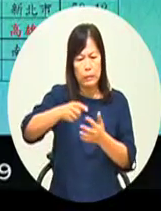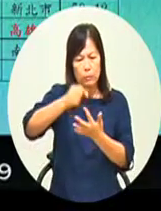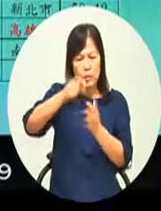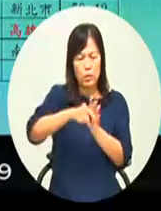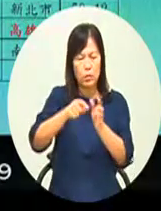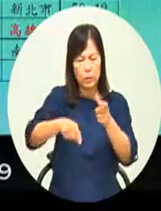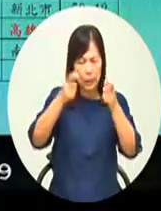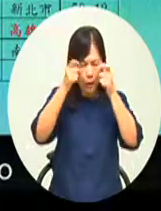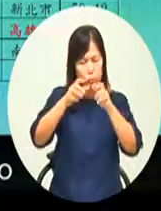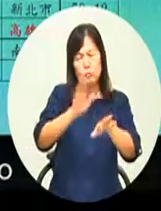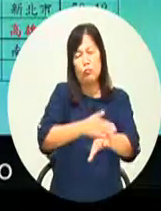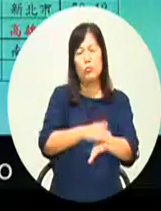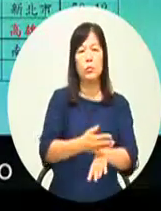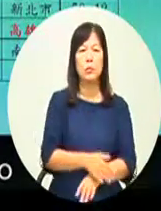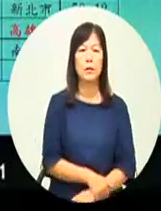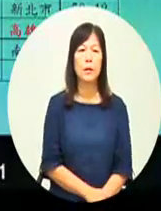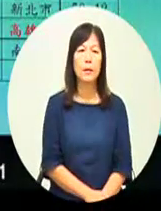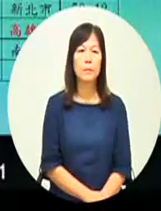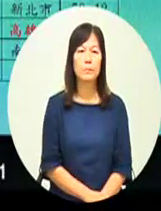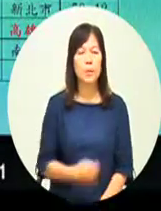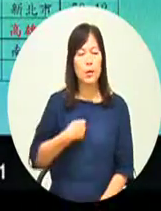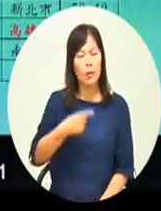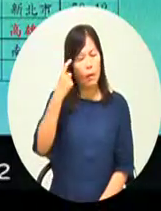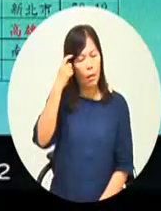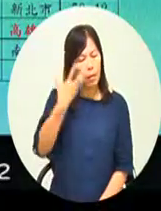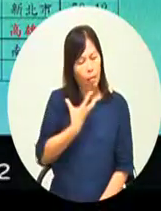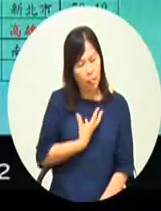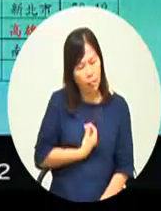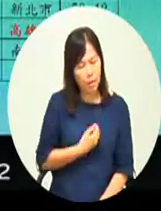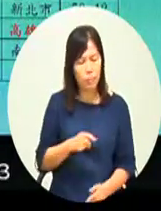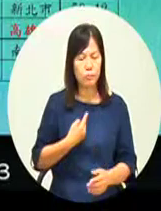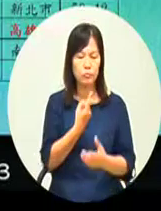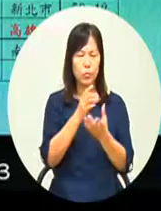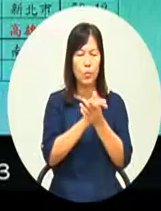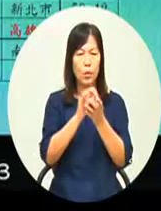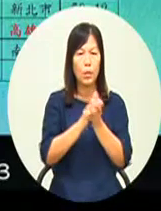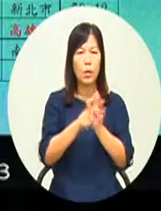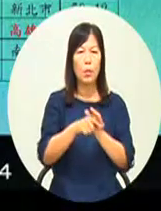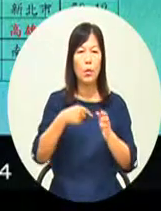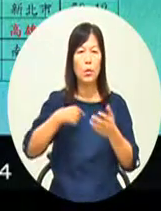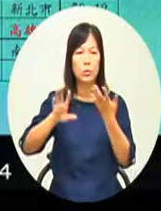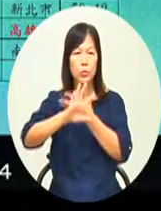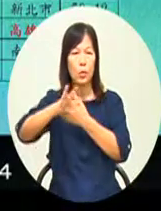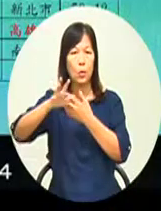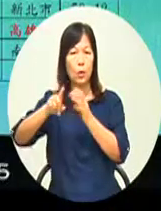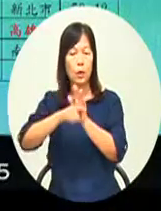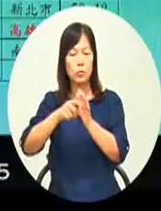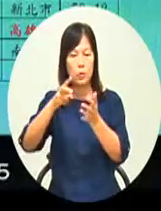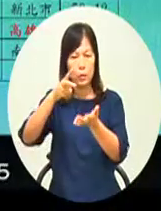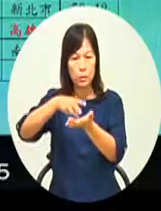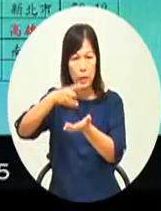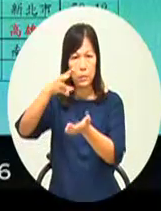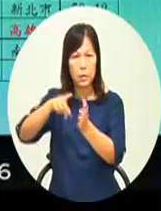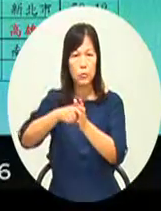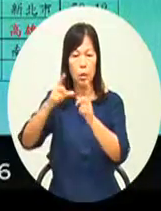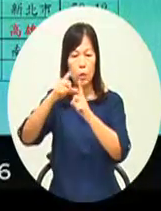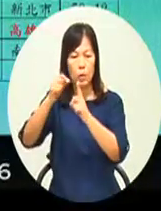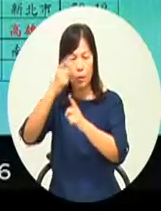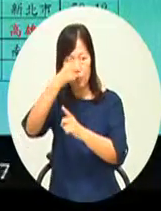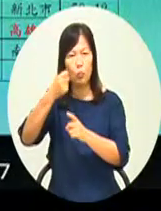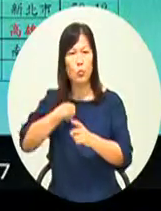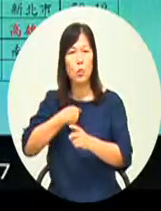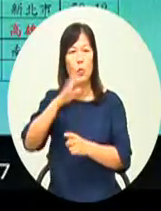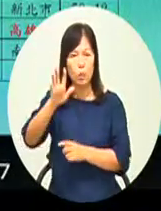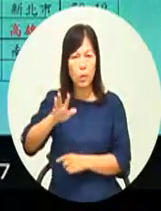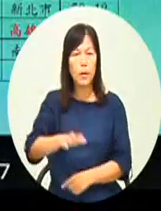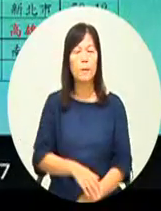首选在高雄，这就是我觉得很难过的。我有一个朋友，因为我去以色列三趟之后跟这个导游就认识了，那